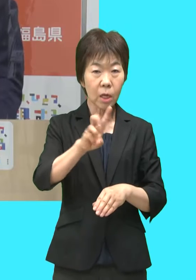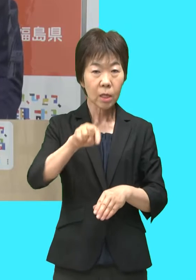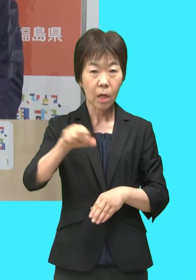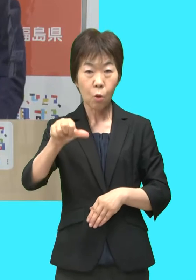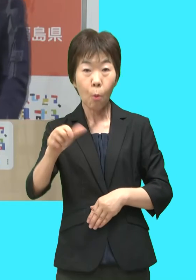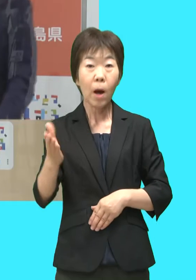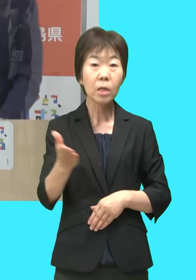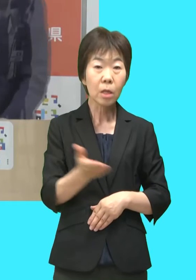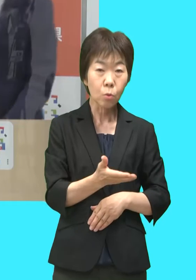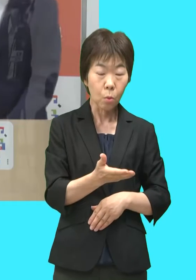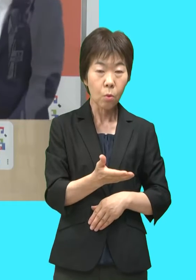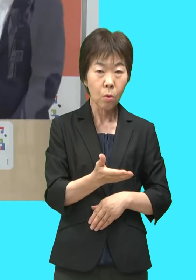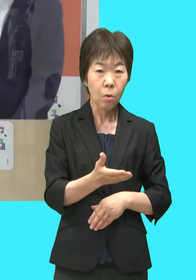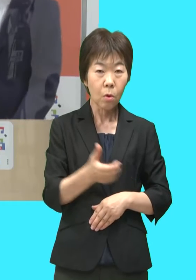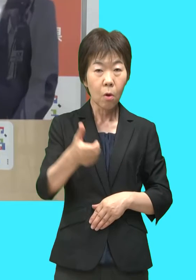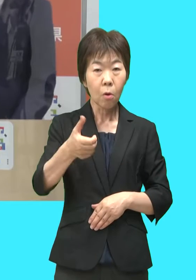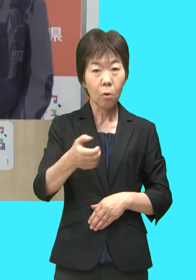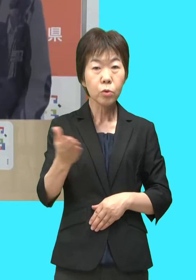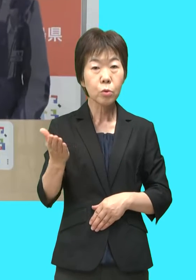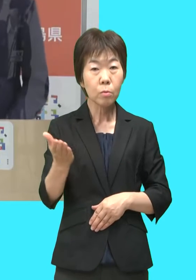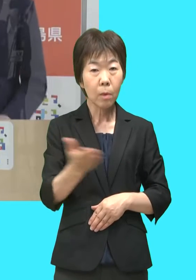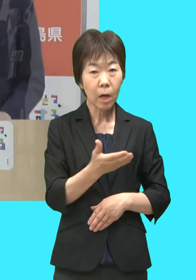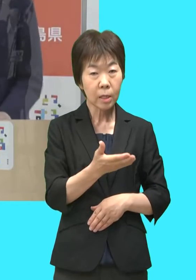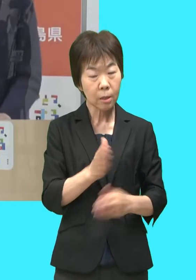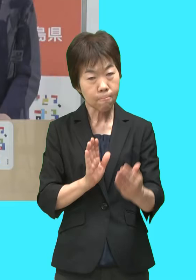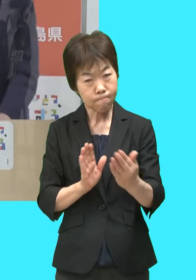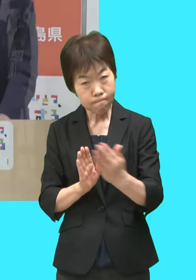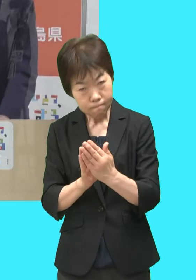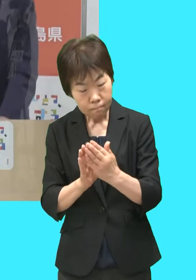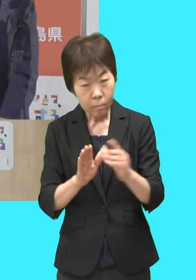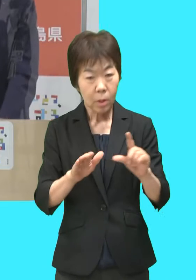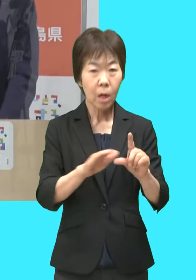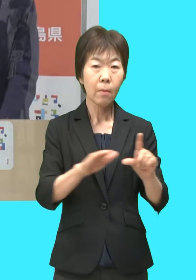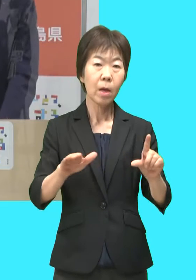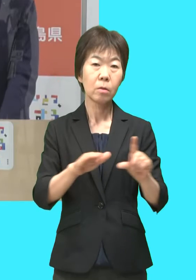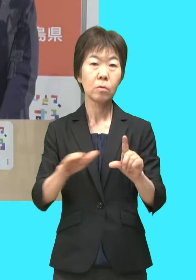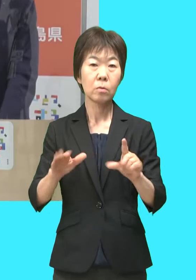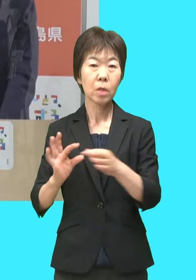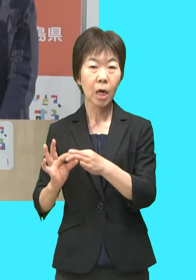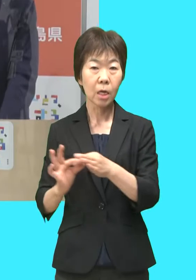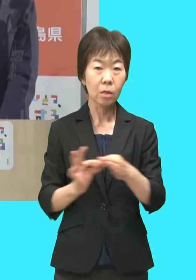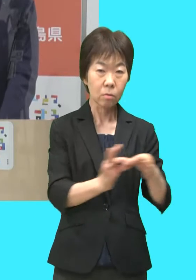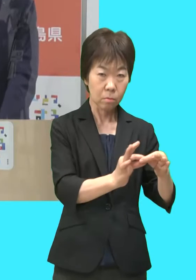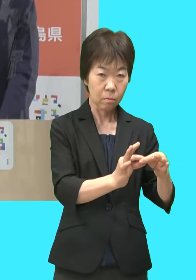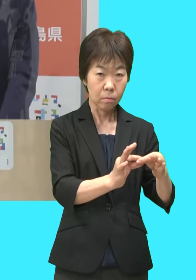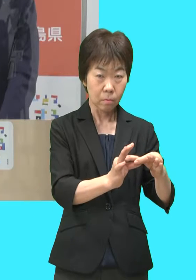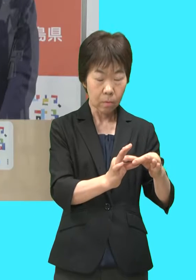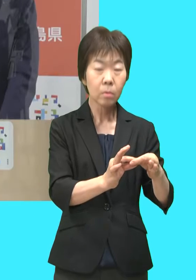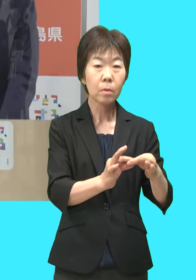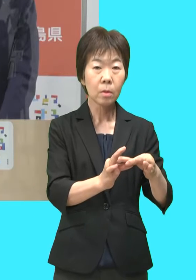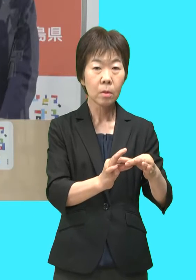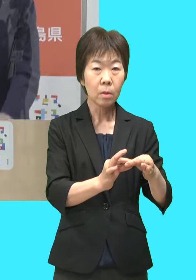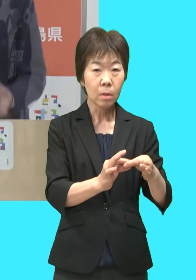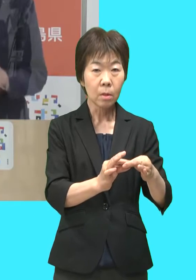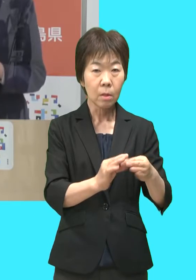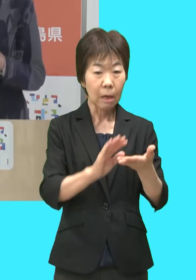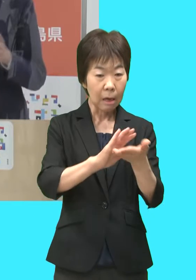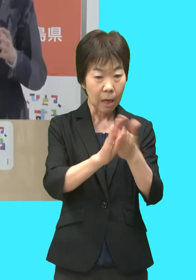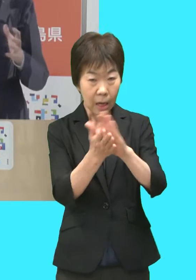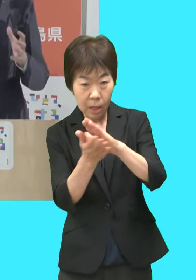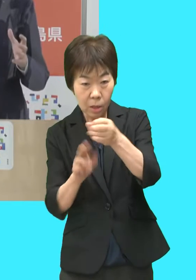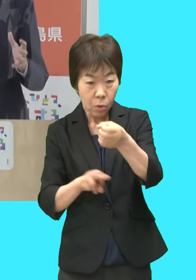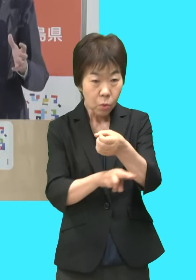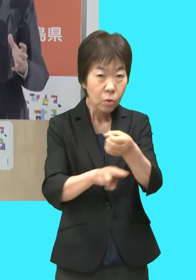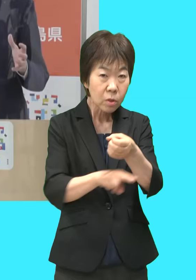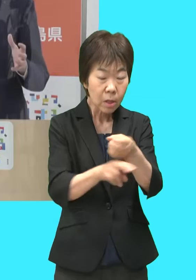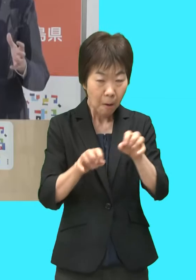43.5% と、やはり 50% に近い水準が継続をしております。変異株がやはり